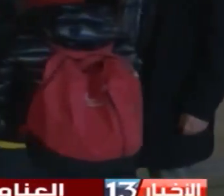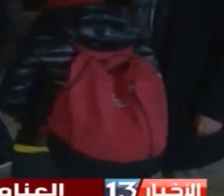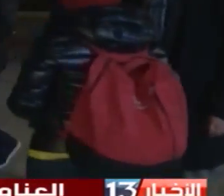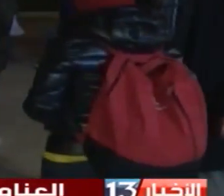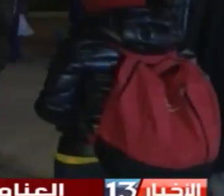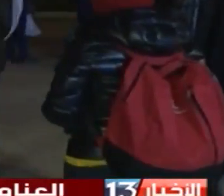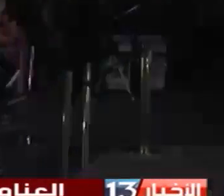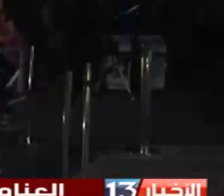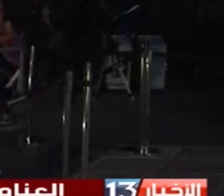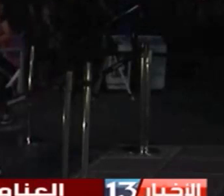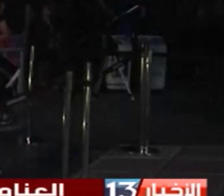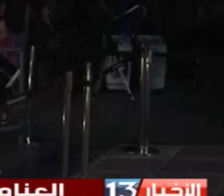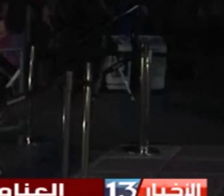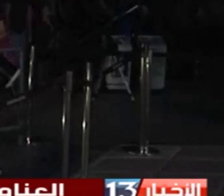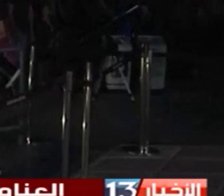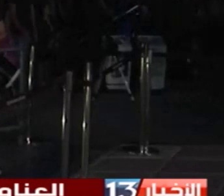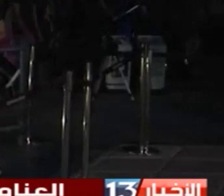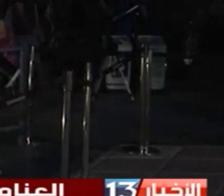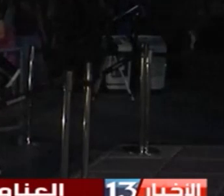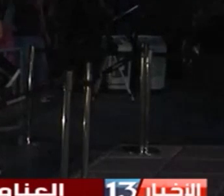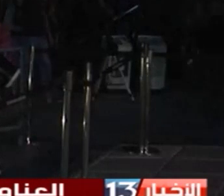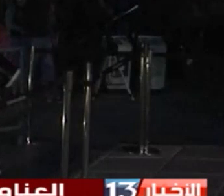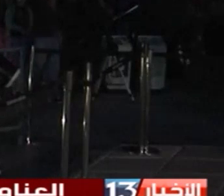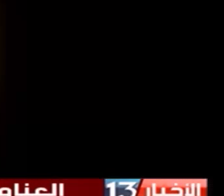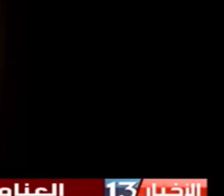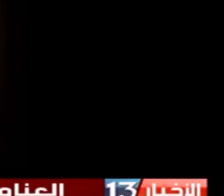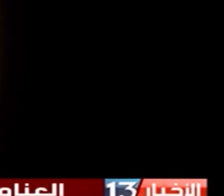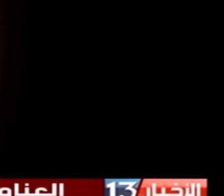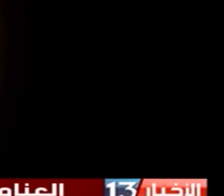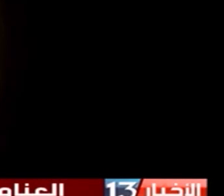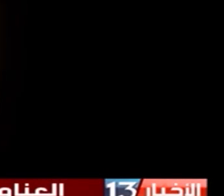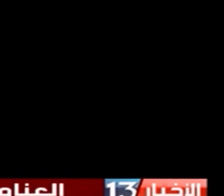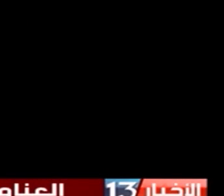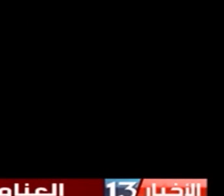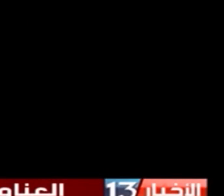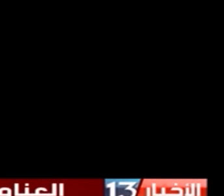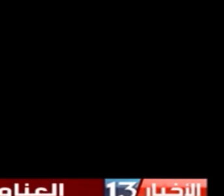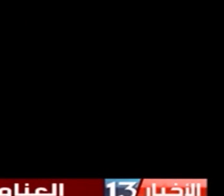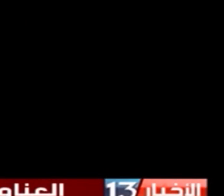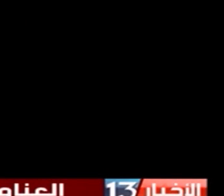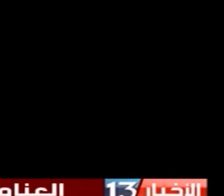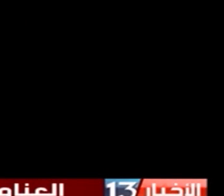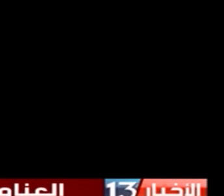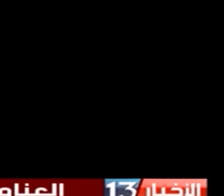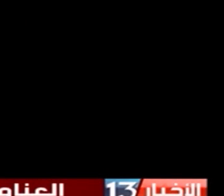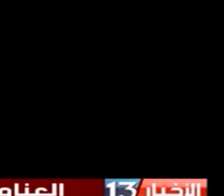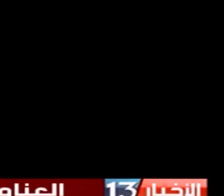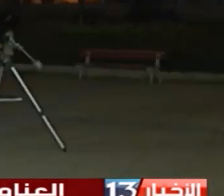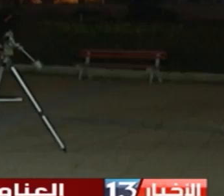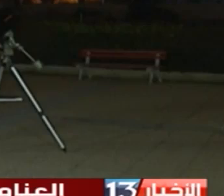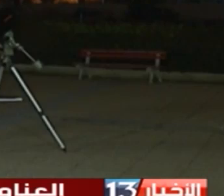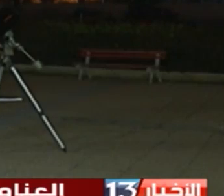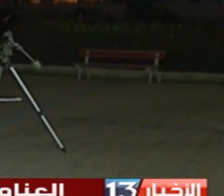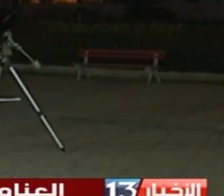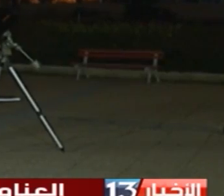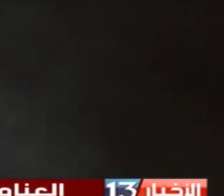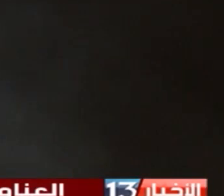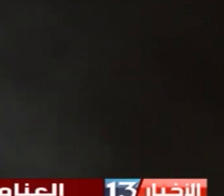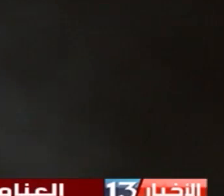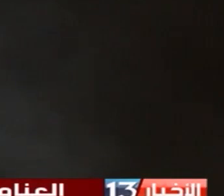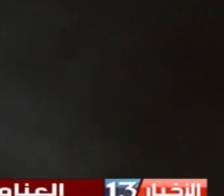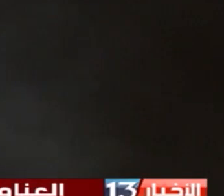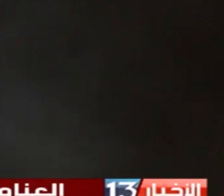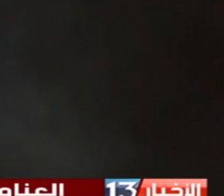عدد من سكان دول العالم يستمتعون برؤية قمر الذئب الدموي العملاق في واحدة من أكثر التظاهرات